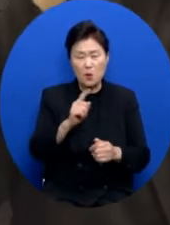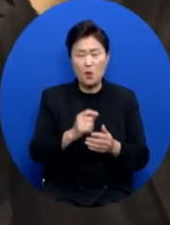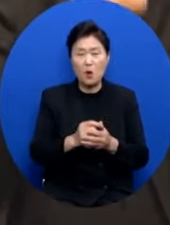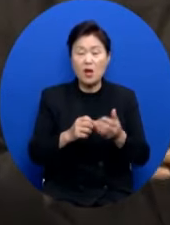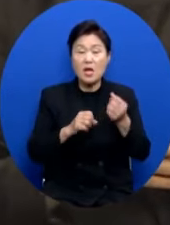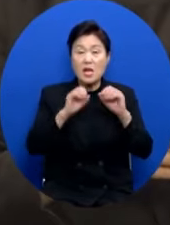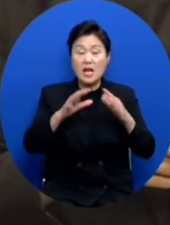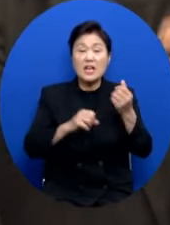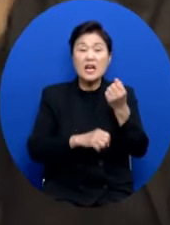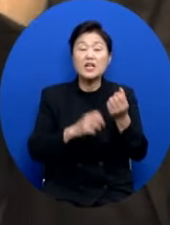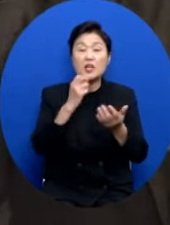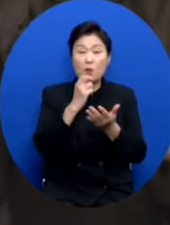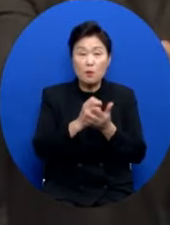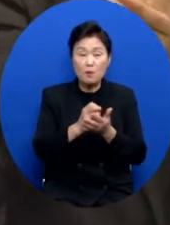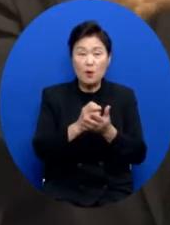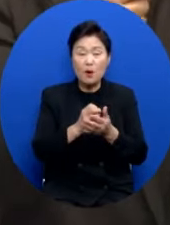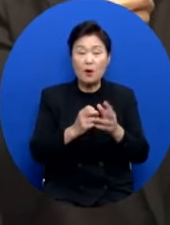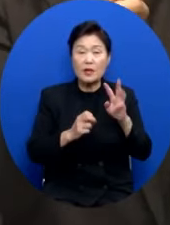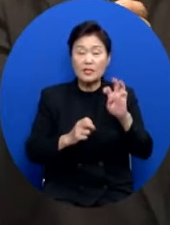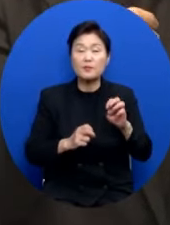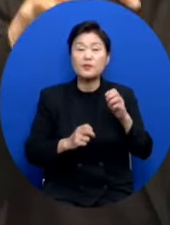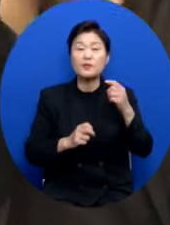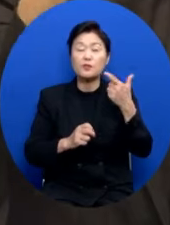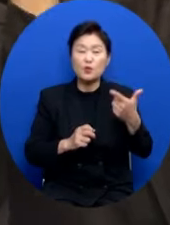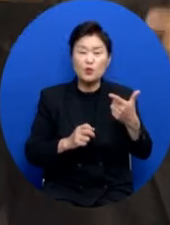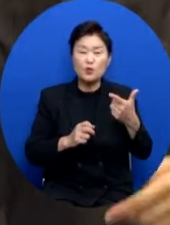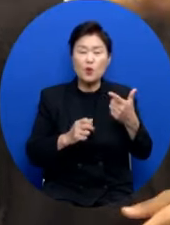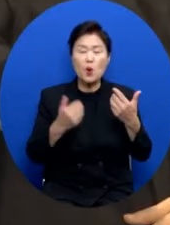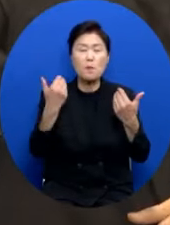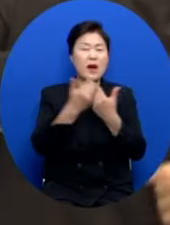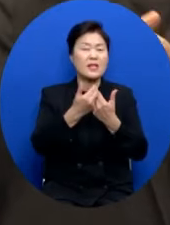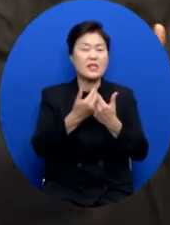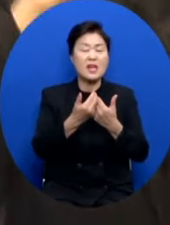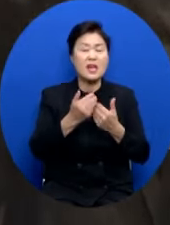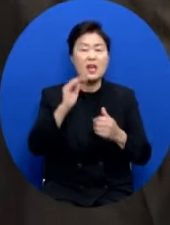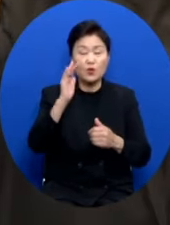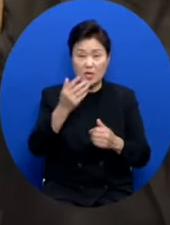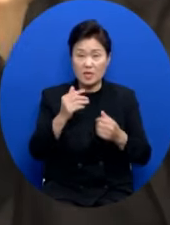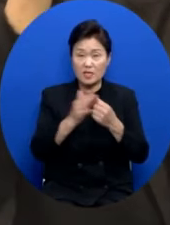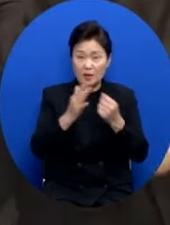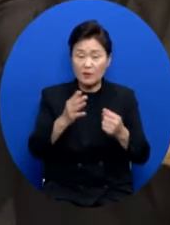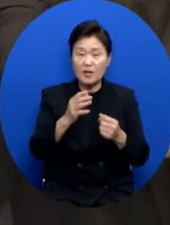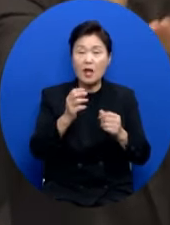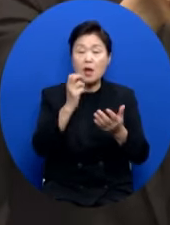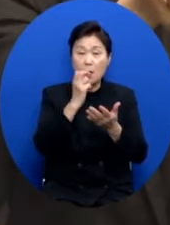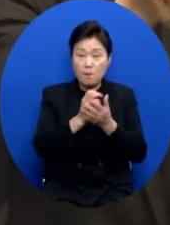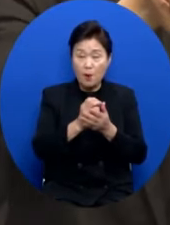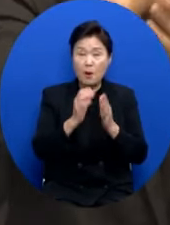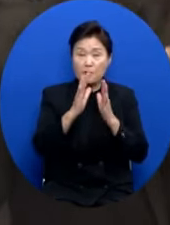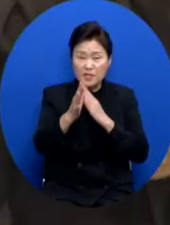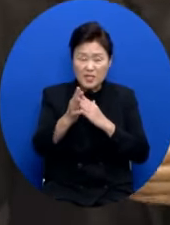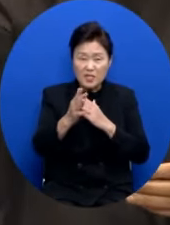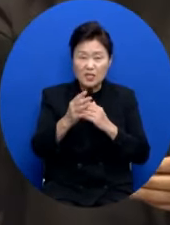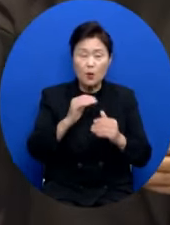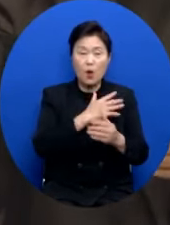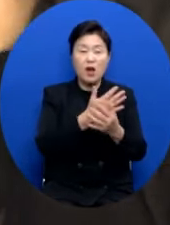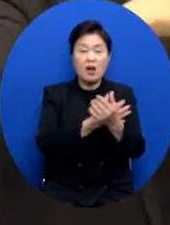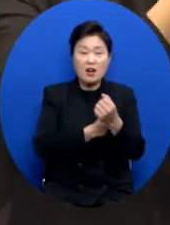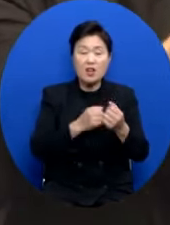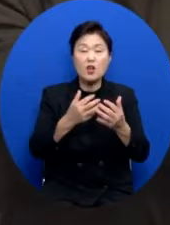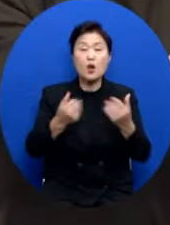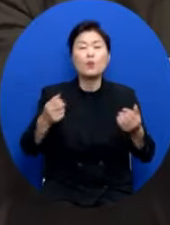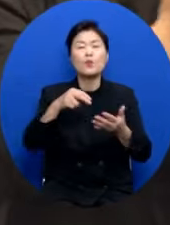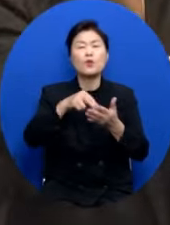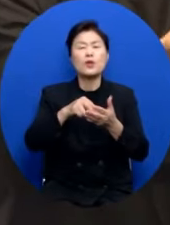헌법 제 36조의 정면으로 위배 되어서 대한민국의 헌법 질서와 권력 분립의 원칙을